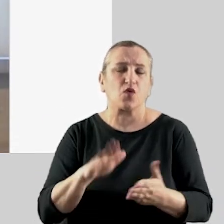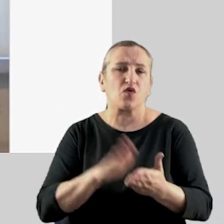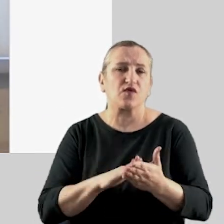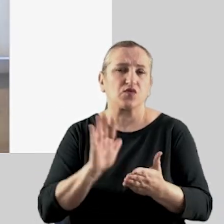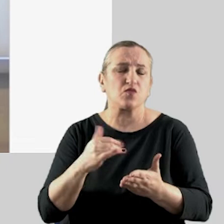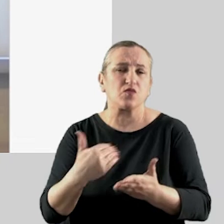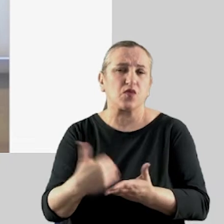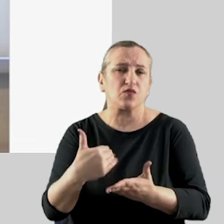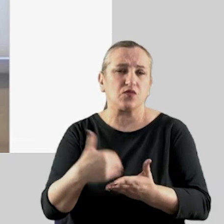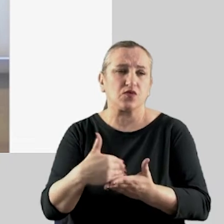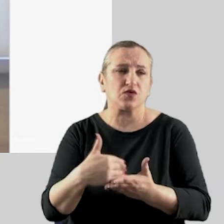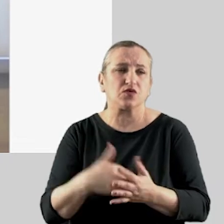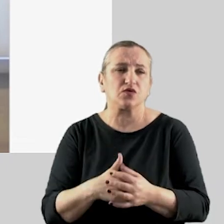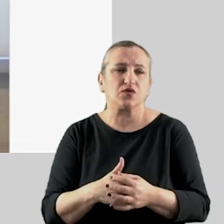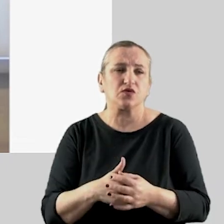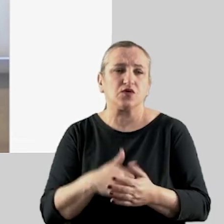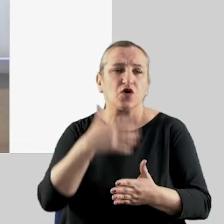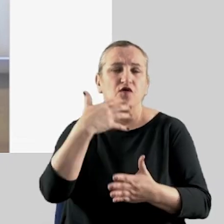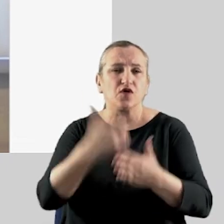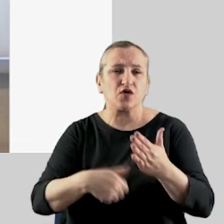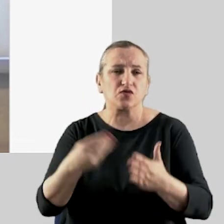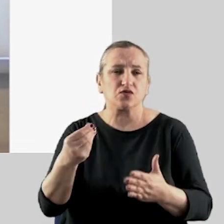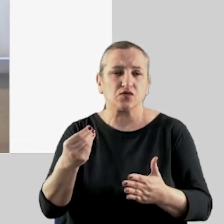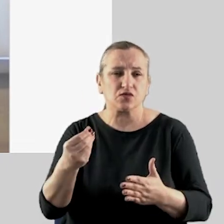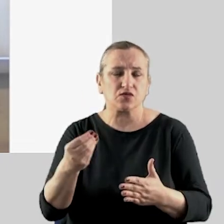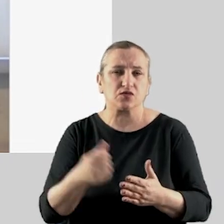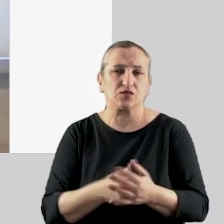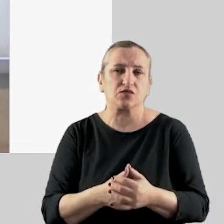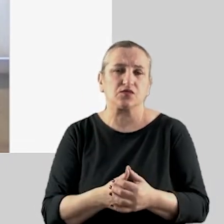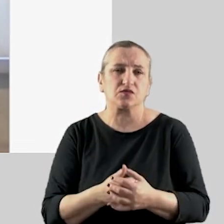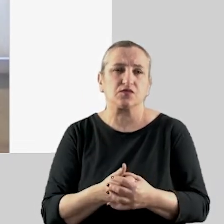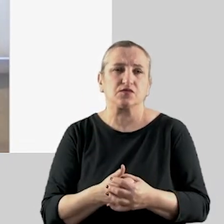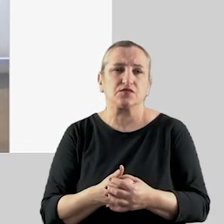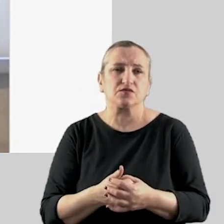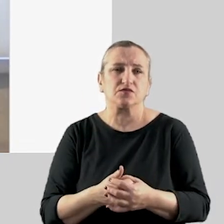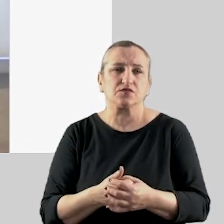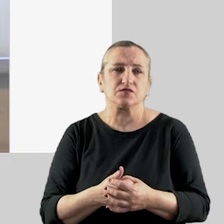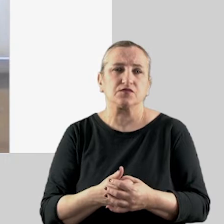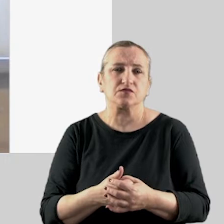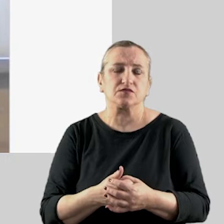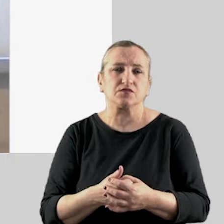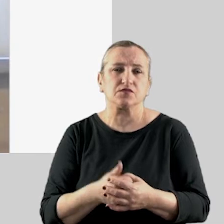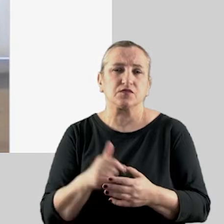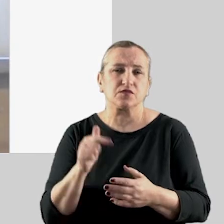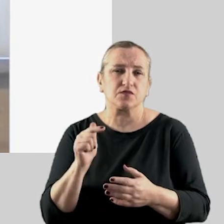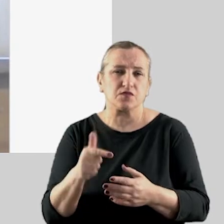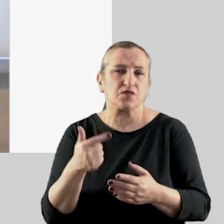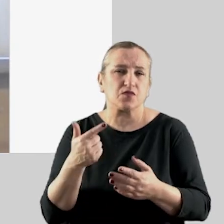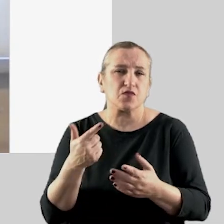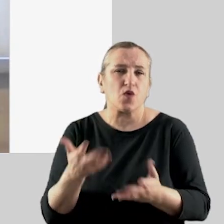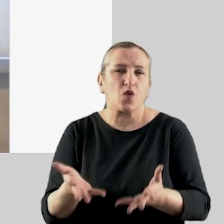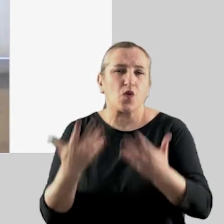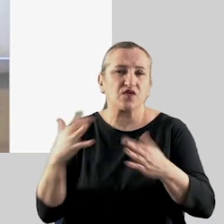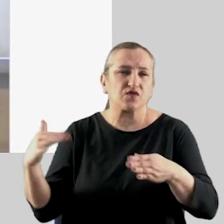nam wykorzystywać środki finansowe w sposób taki bardzo płynny i pilny w takich sytuacjach, które